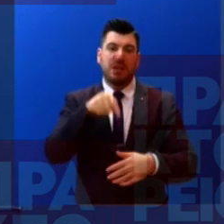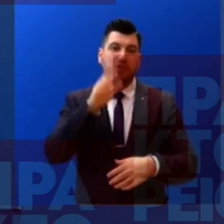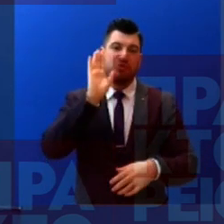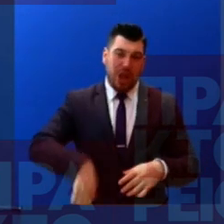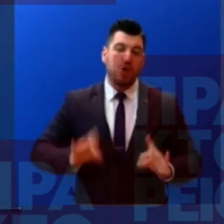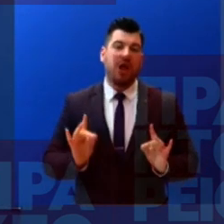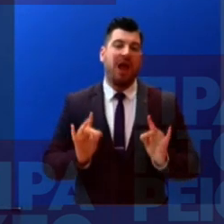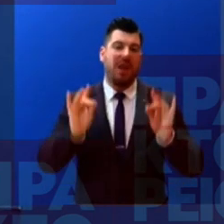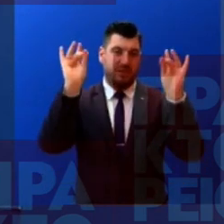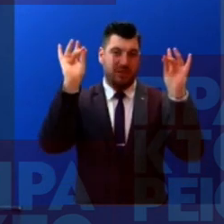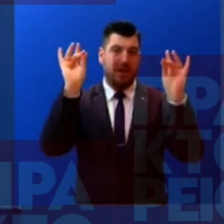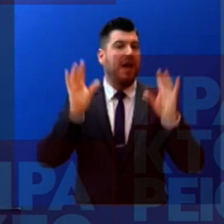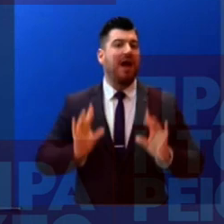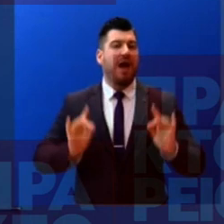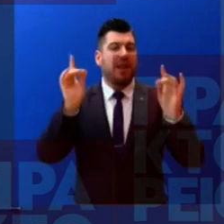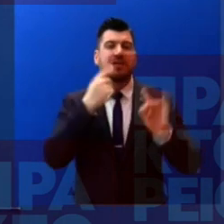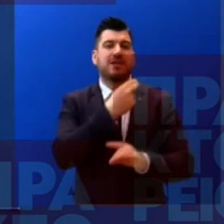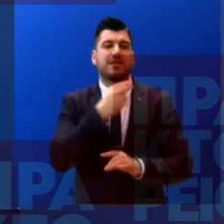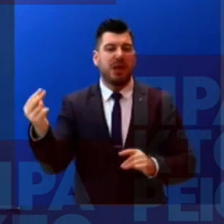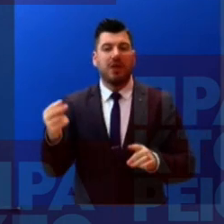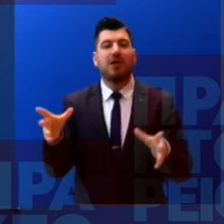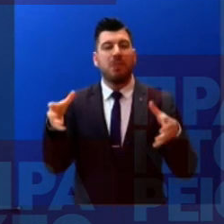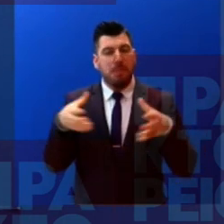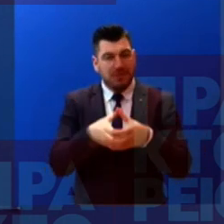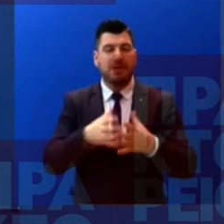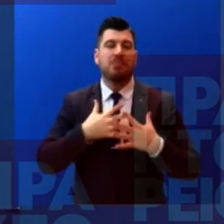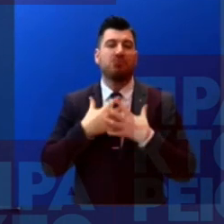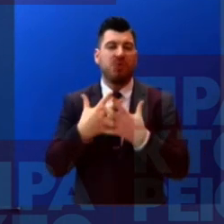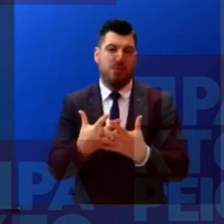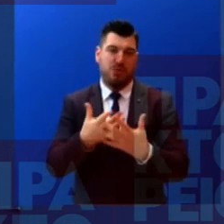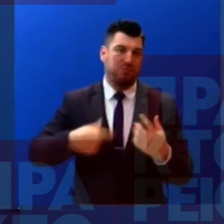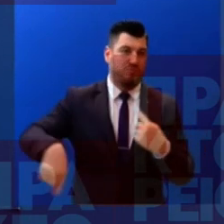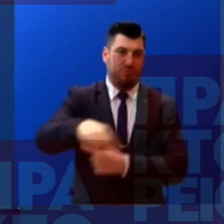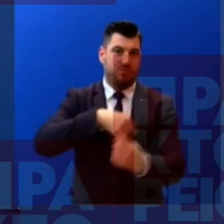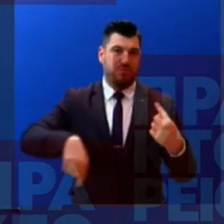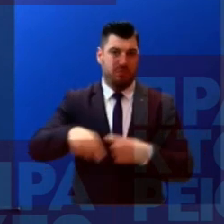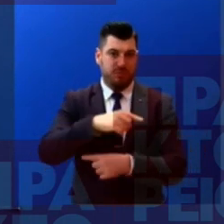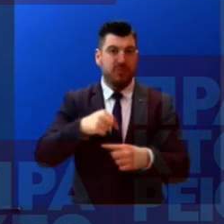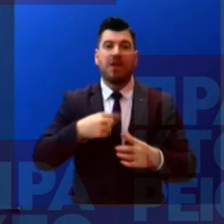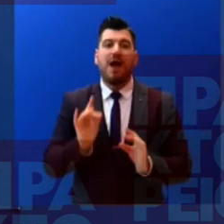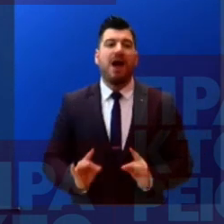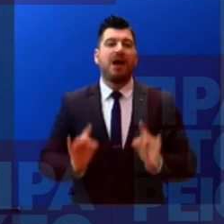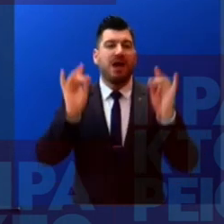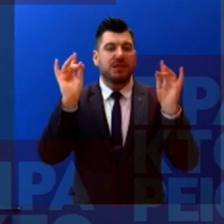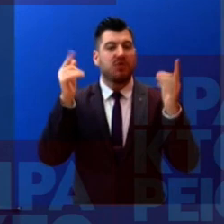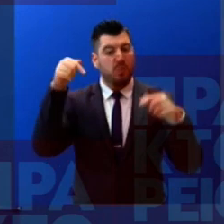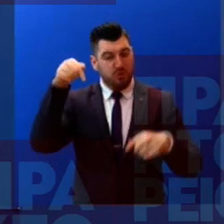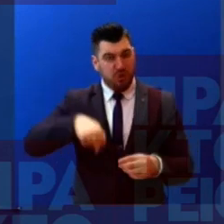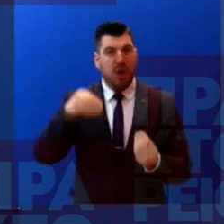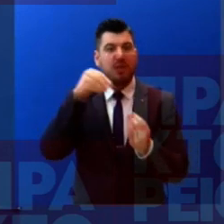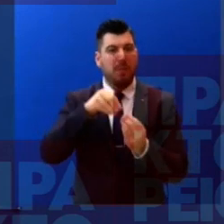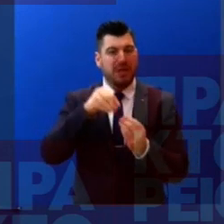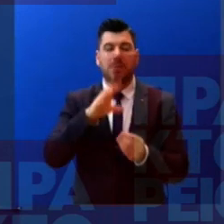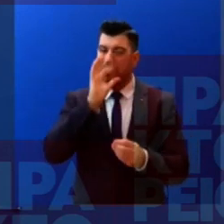μας βρει με τα αγαπημένα μας πρόσωπα και περισσότερη αισιοδοξία. Ανάσταση που όπως και ολόκληρο το φετινό Πάσχα θα